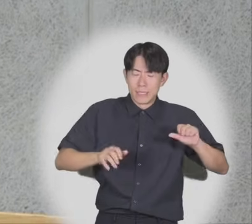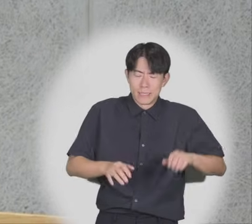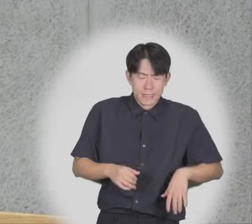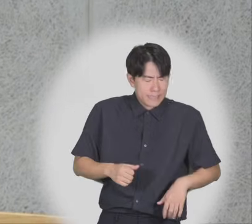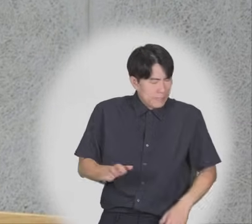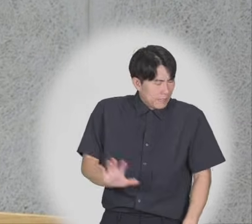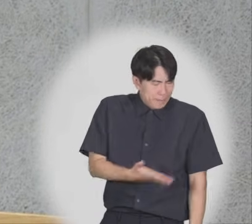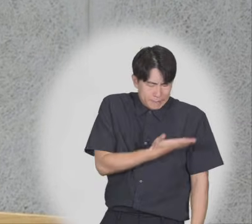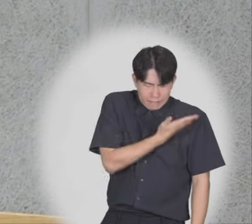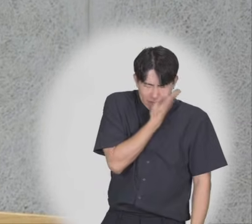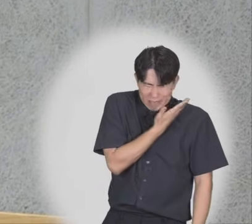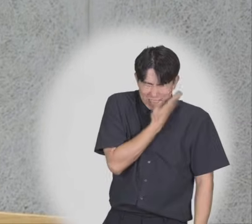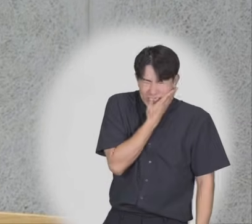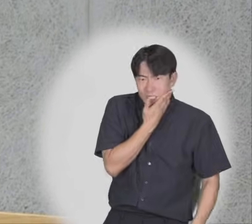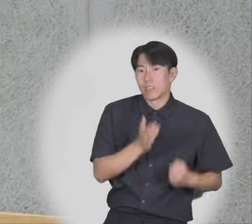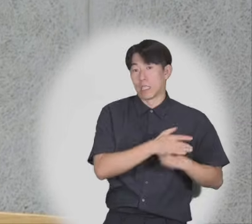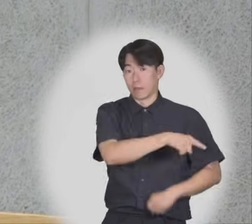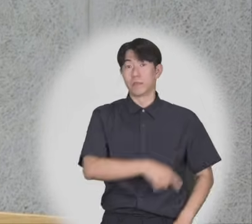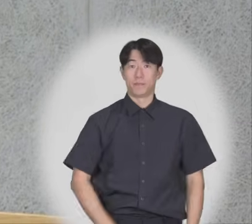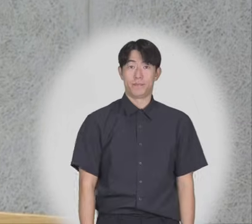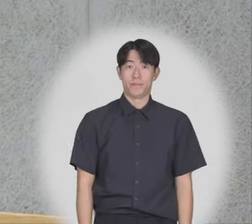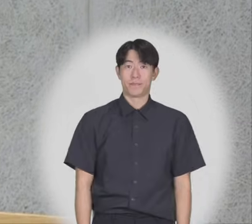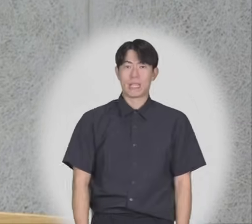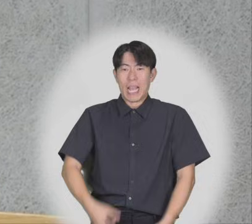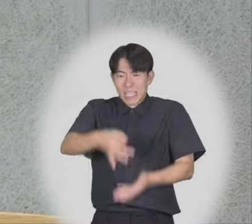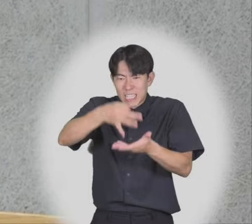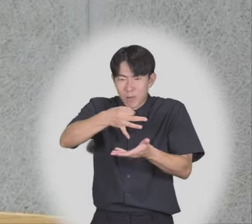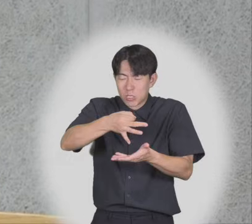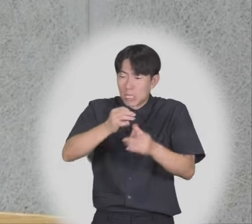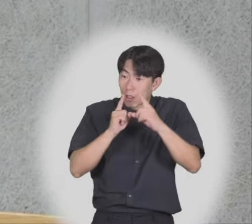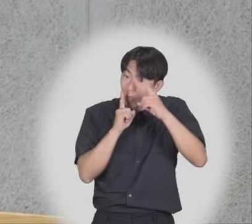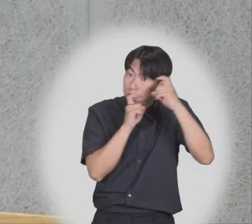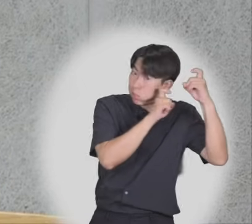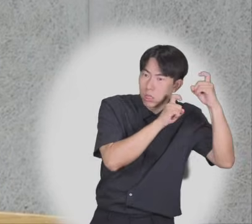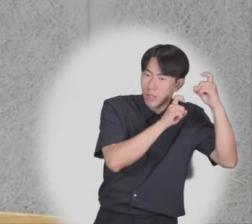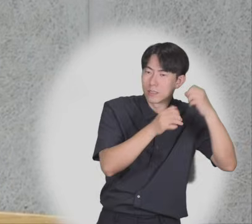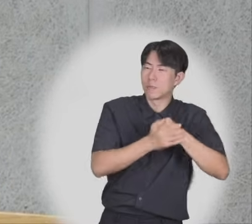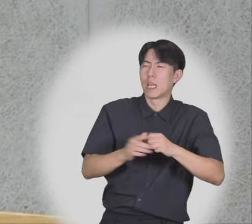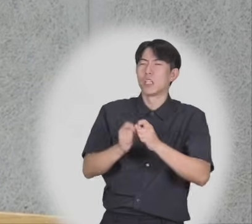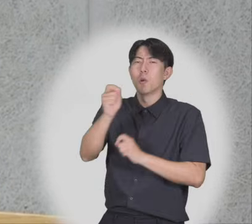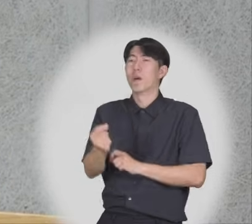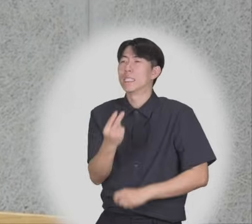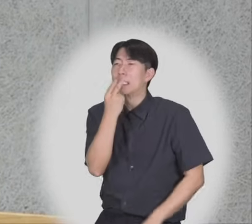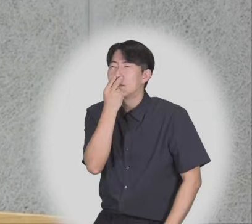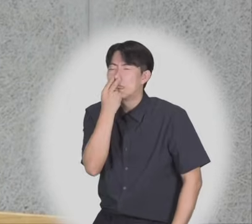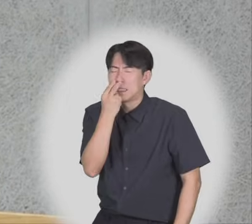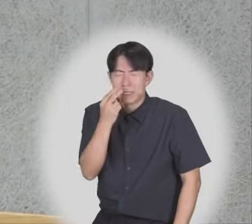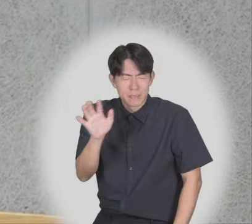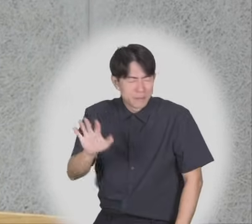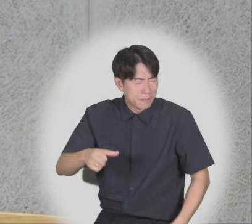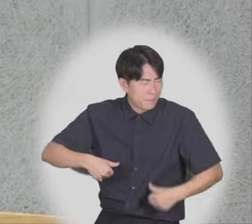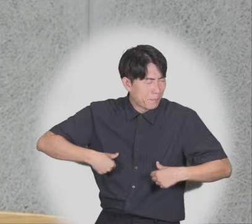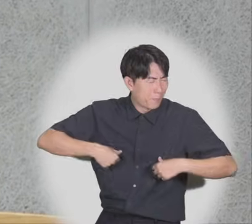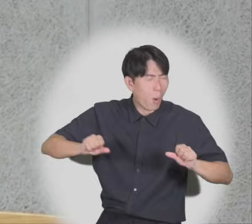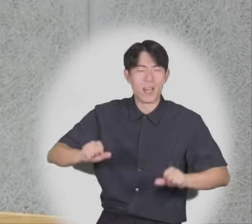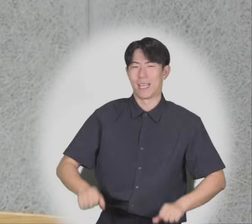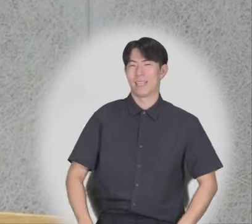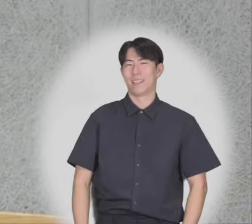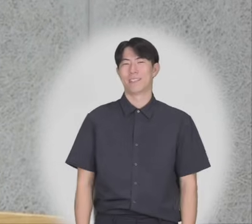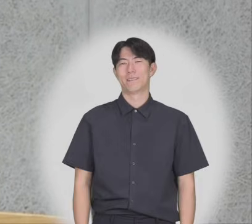재물에 대한 유혹이 영생에 대한 갈망을 한순간에 무너뜨리고 말았던 겁니다.